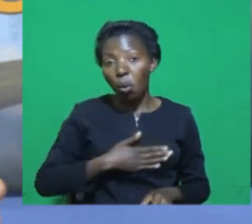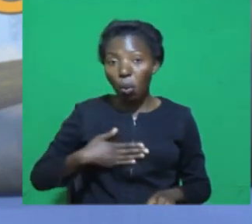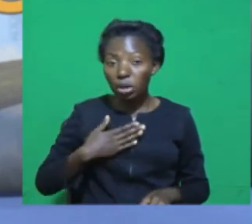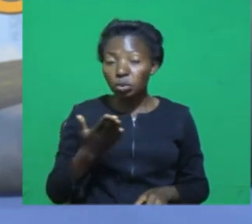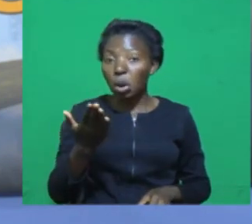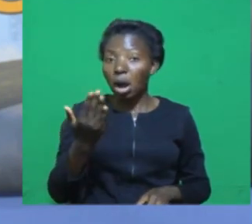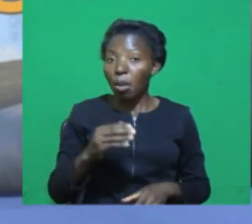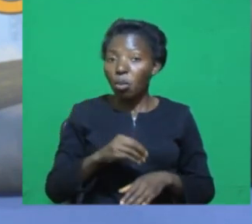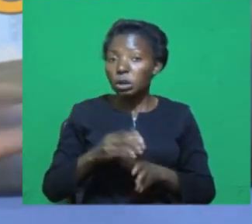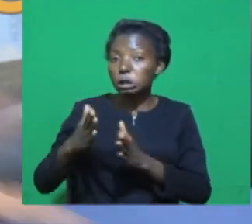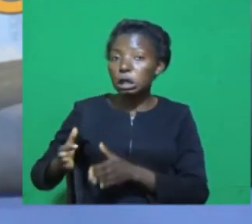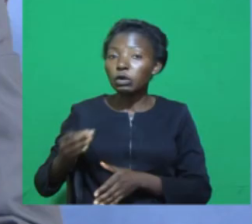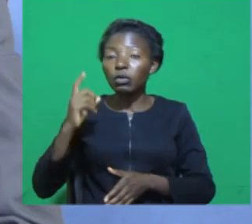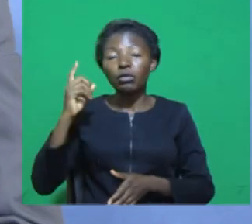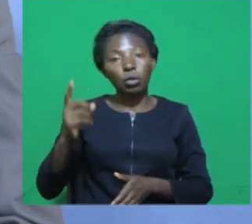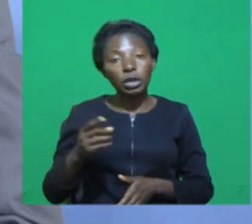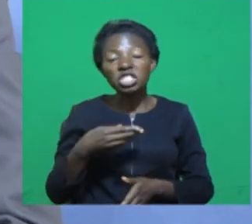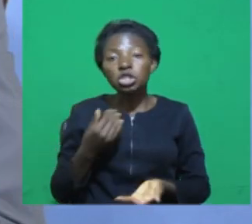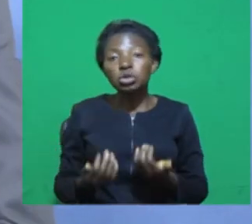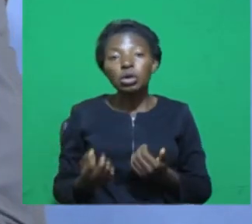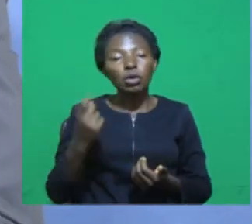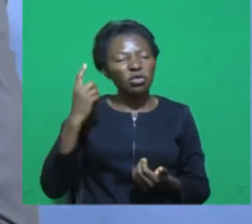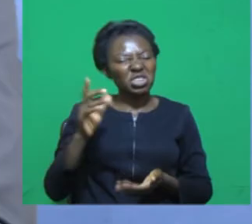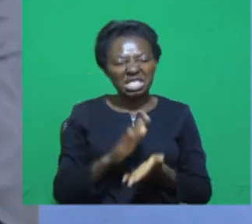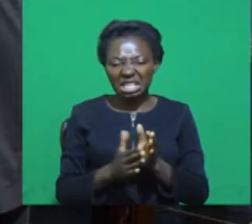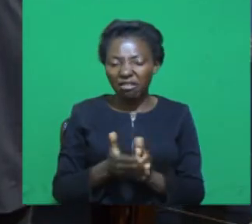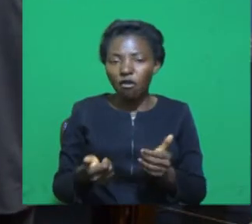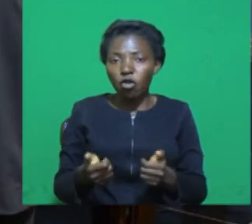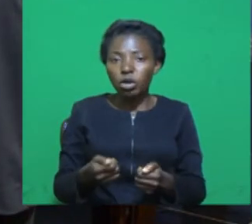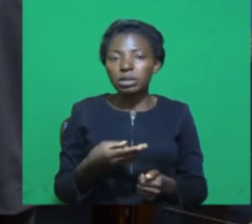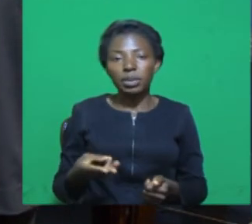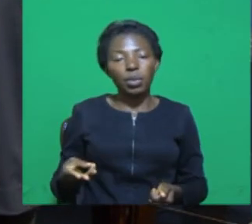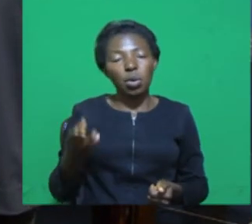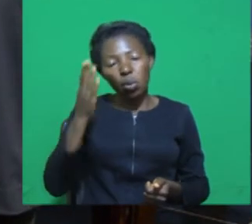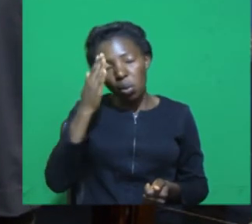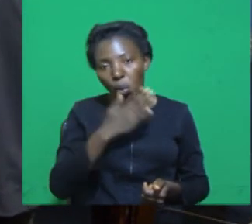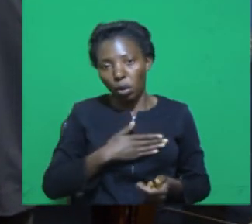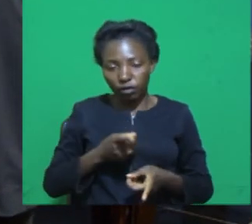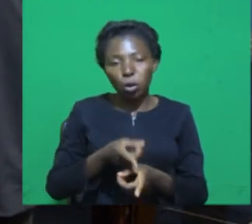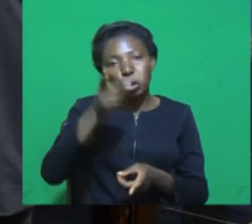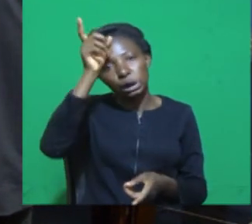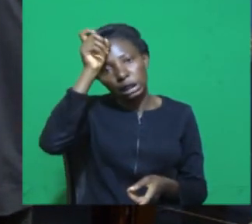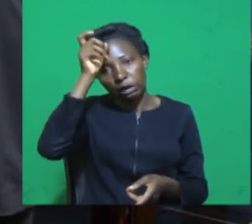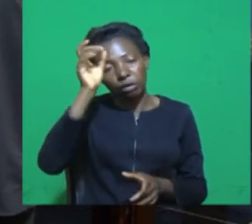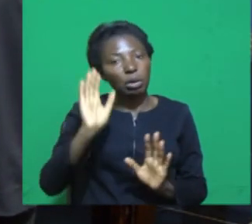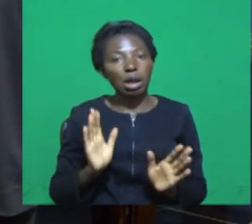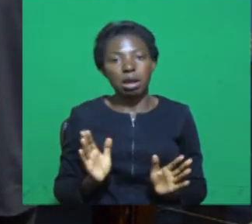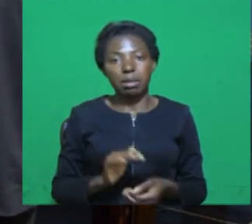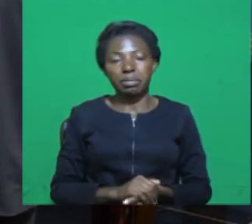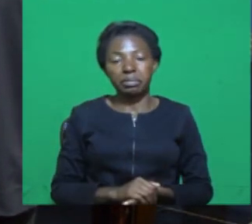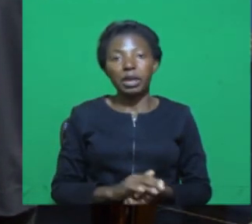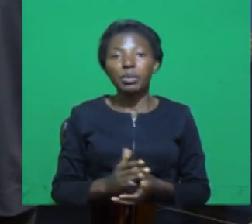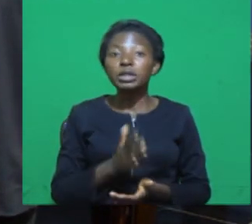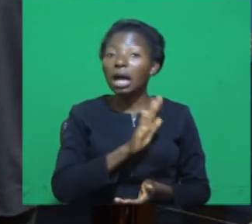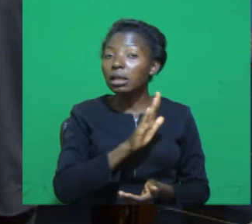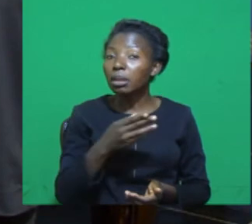kurutivi rwaMwari kana kuti vatori kurutivi kwaMwari. Haisi kumanikidza vachiri kuda zvavo zvikoko. Haisi yekudai because vamwe